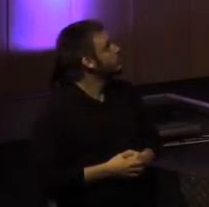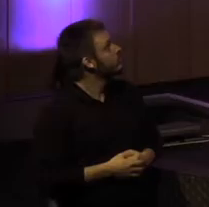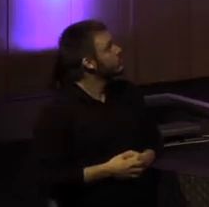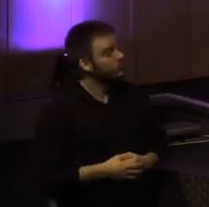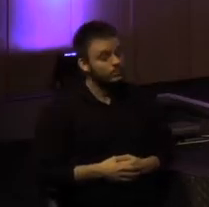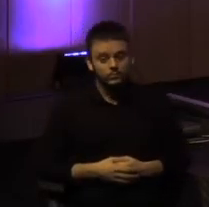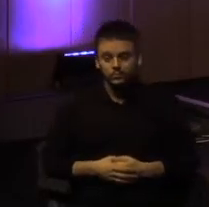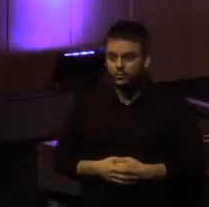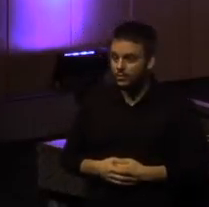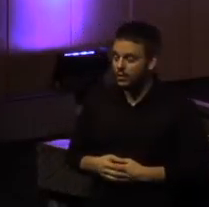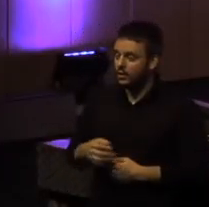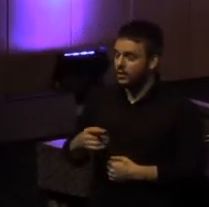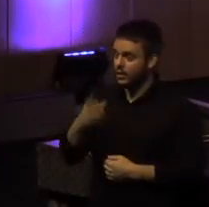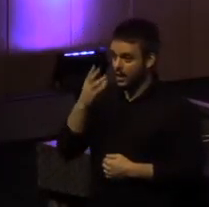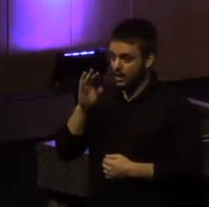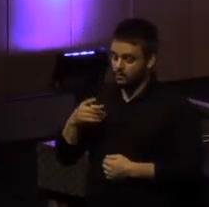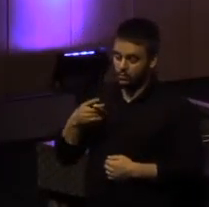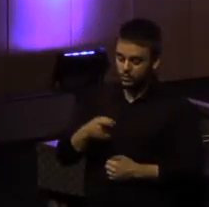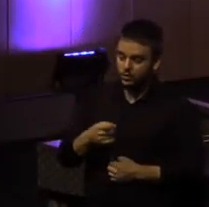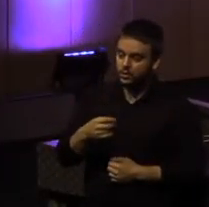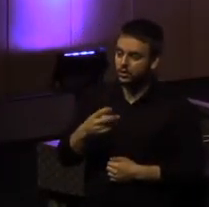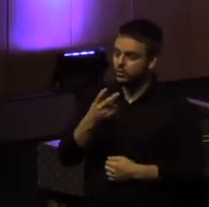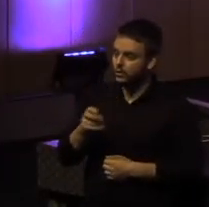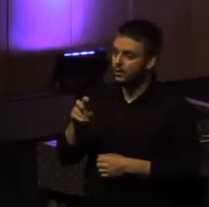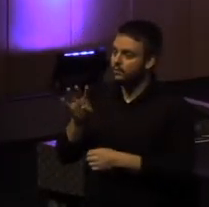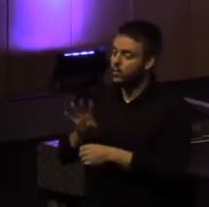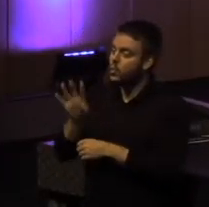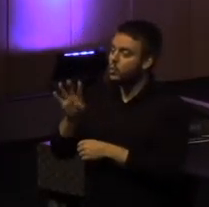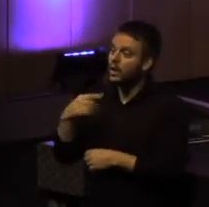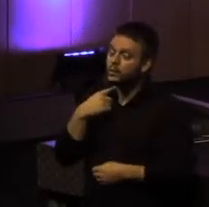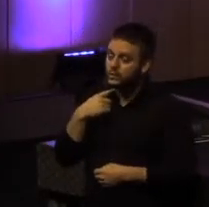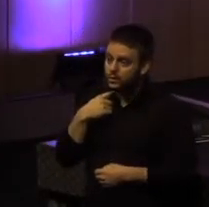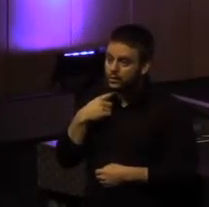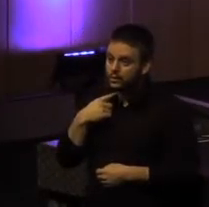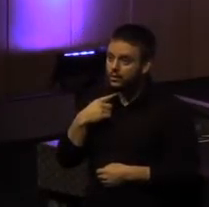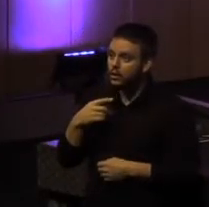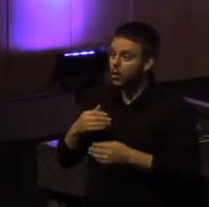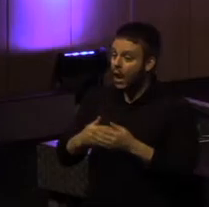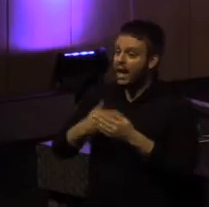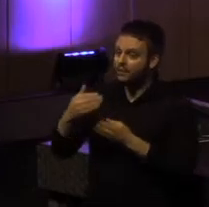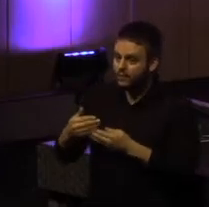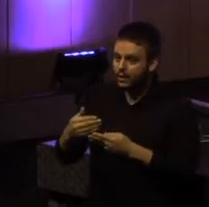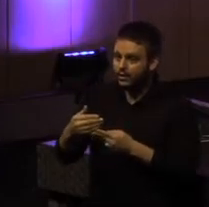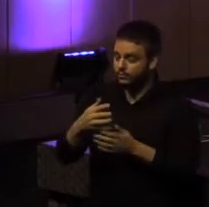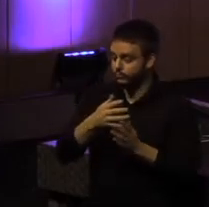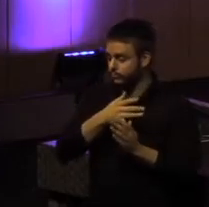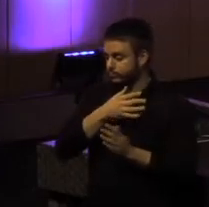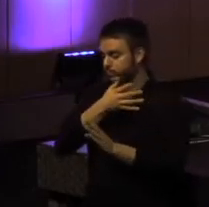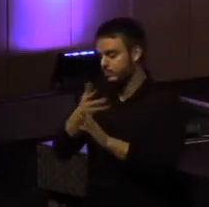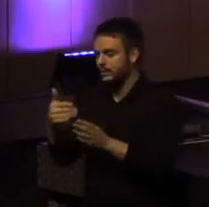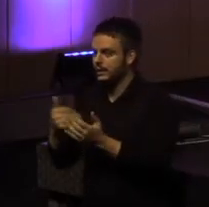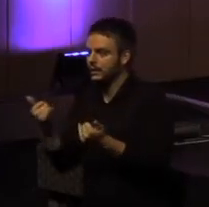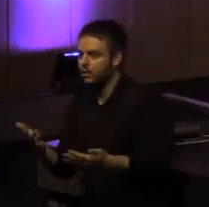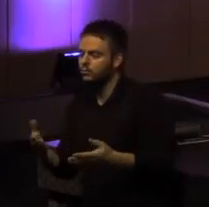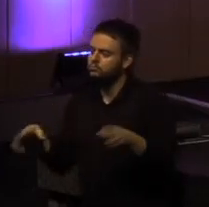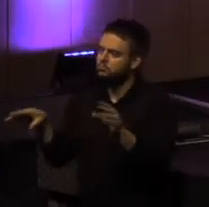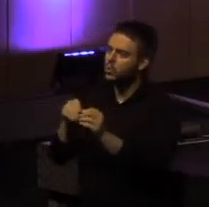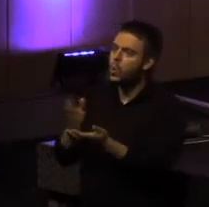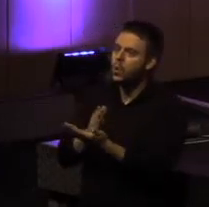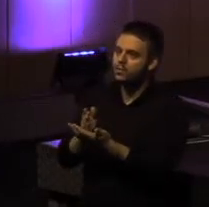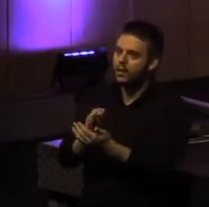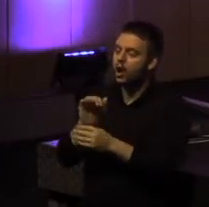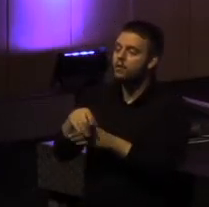Vi känner till organisationer som Black Lives Matter. But there are many different organizations working together. And there